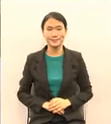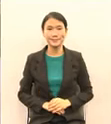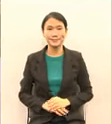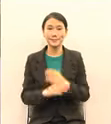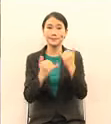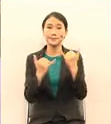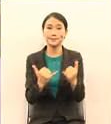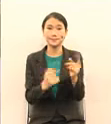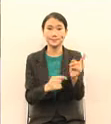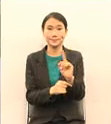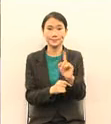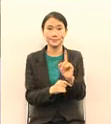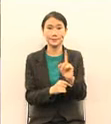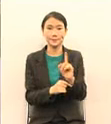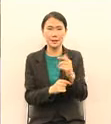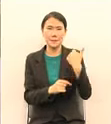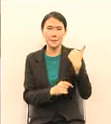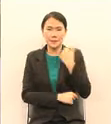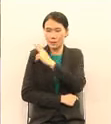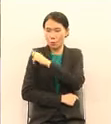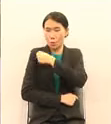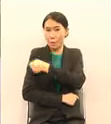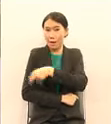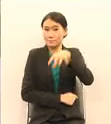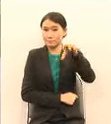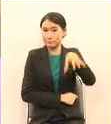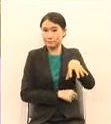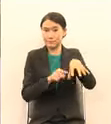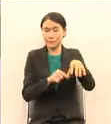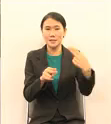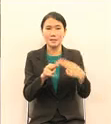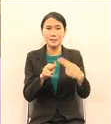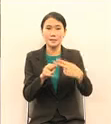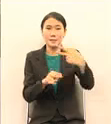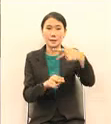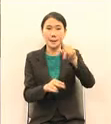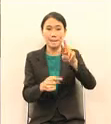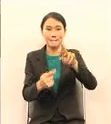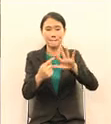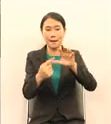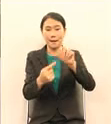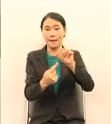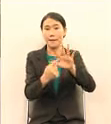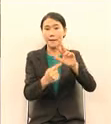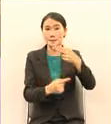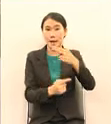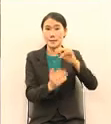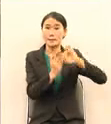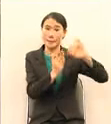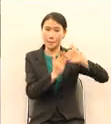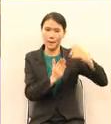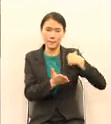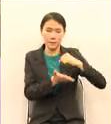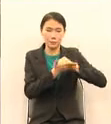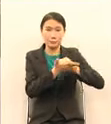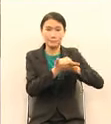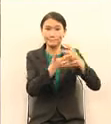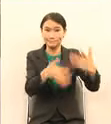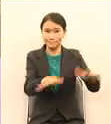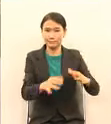ากตรงนี้เนี่ยก็ยังมีอีกโรงพยาบาลหนึ่งก็คือโรงพยาบาลประสาทเชียงใหม่ซึ่งก็มีการให้บริการไปแล้วนะครับปั